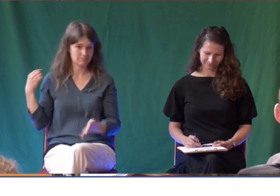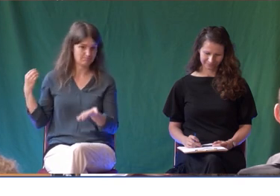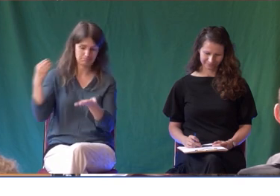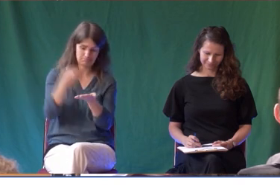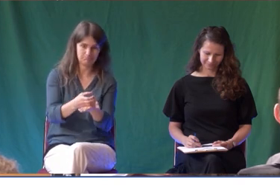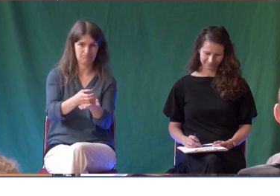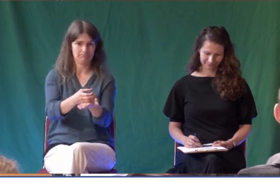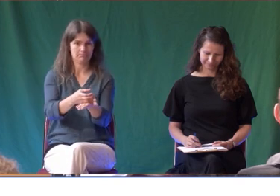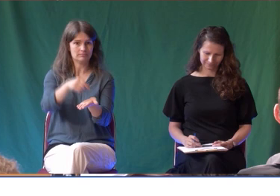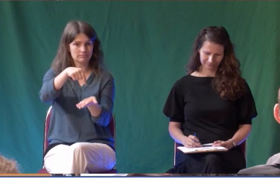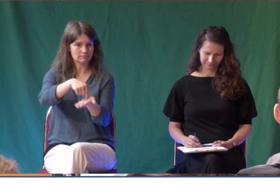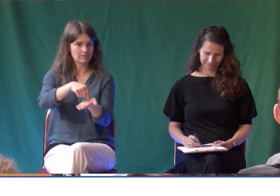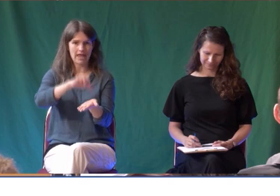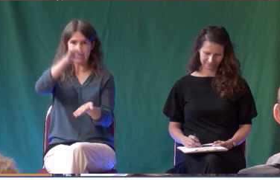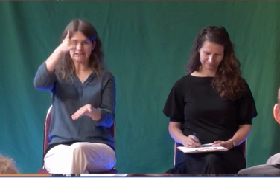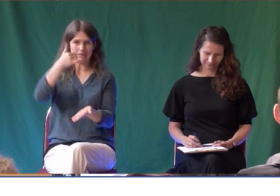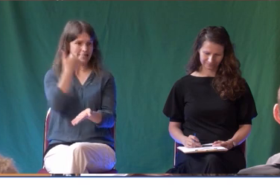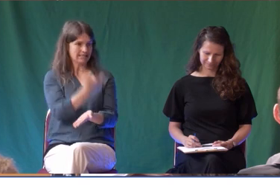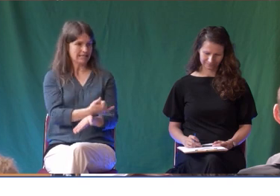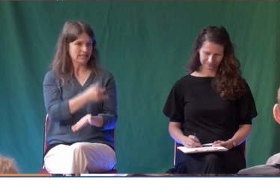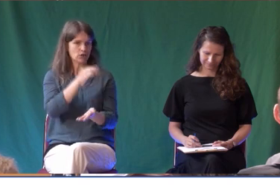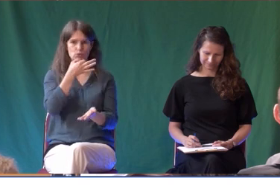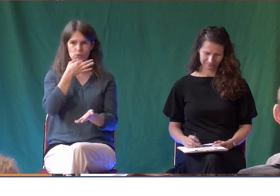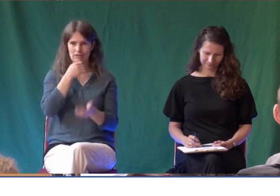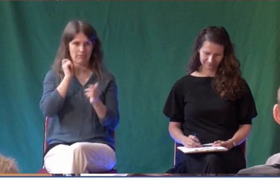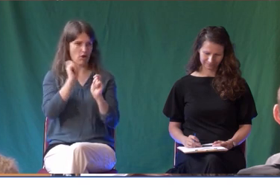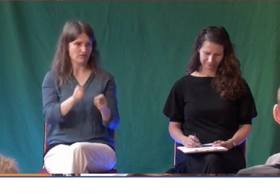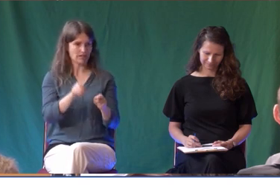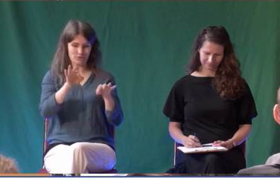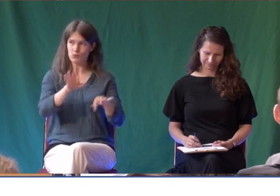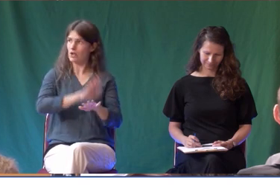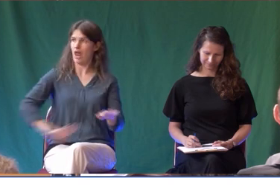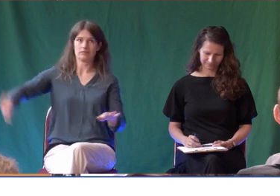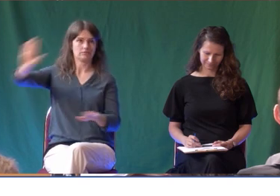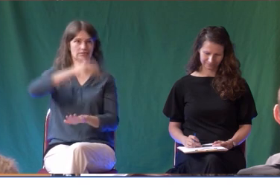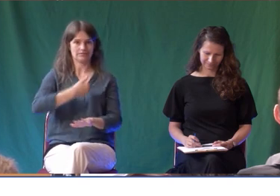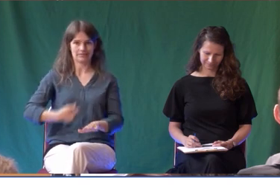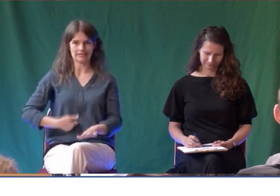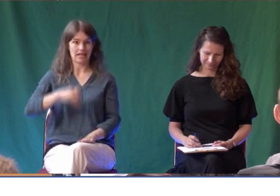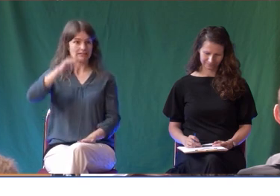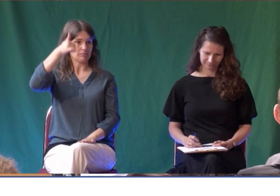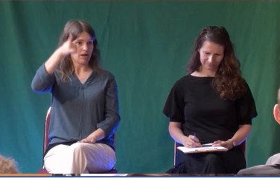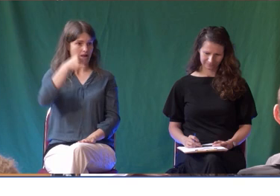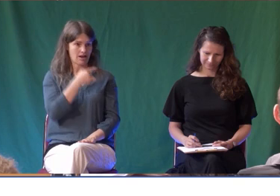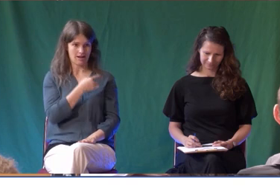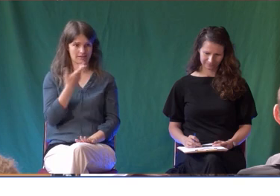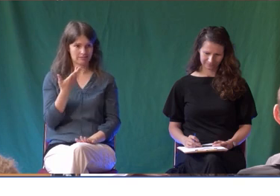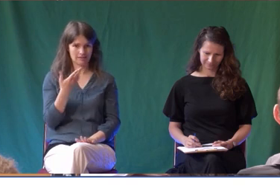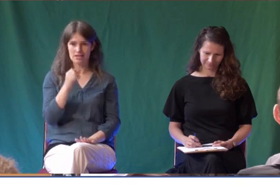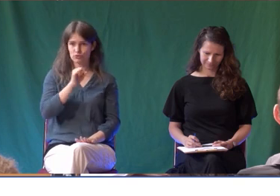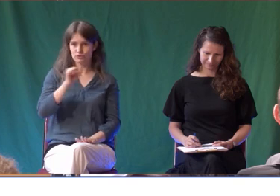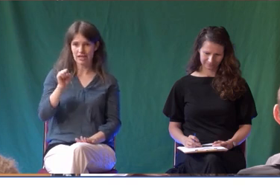Kinder und Jugendbeauftragte im Land Sachsen Susann rüthrich setzt sich